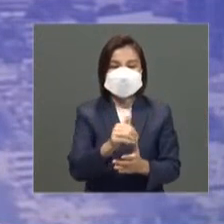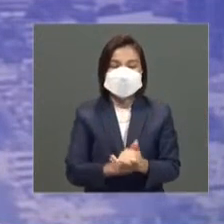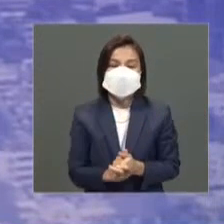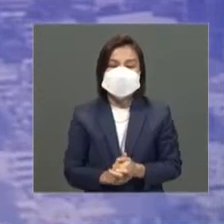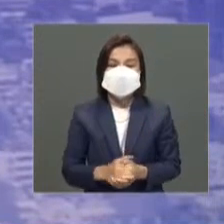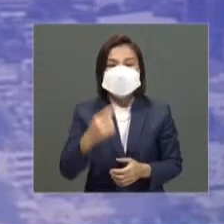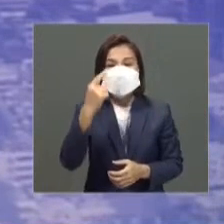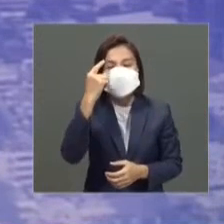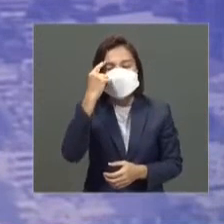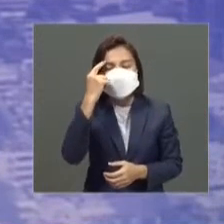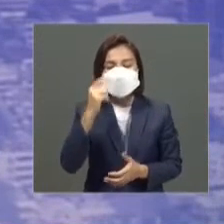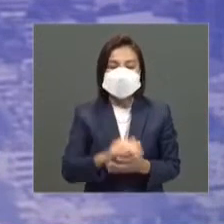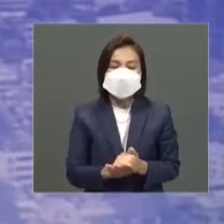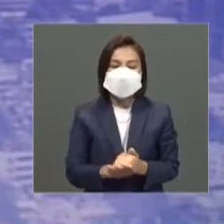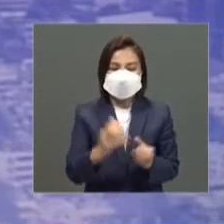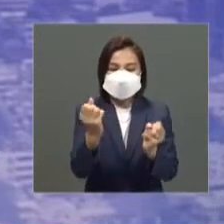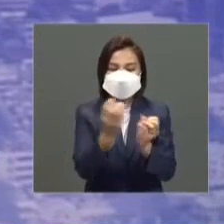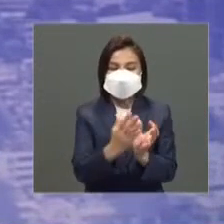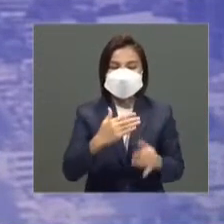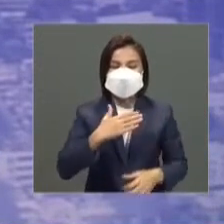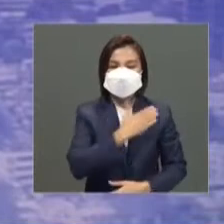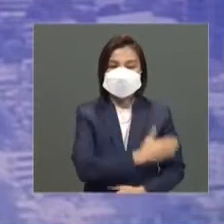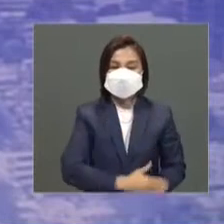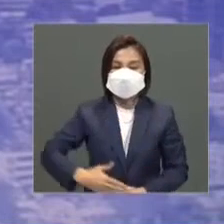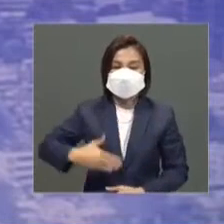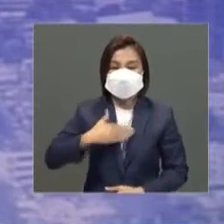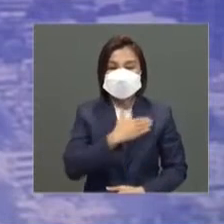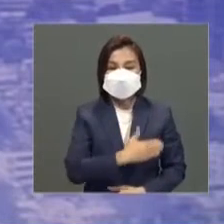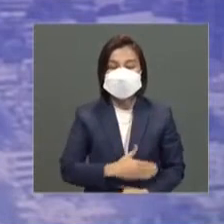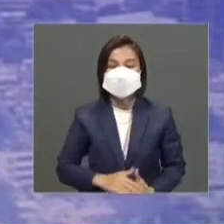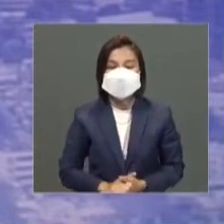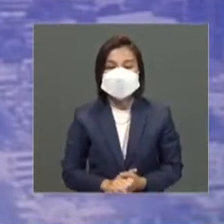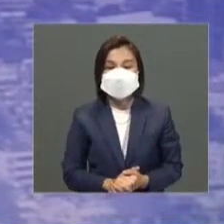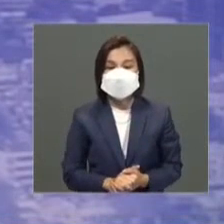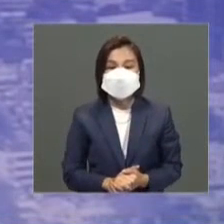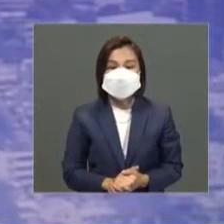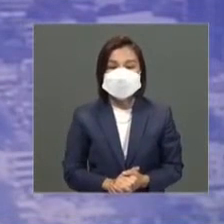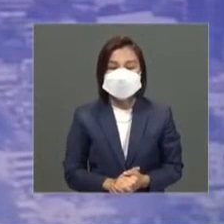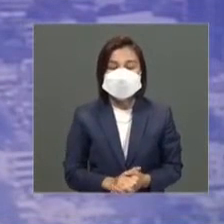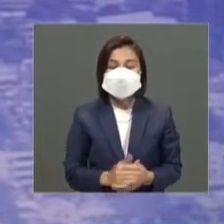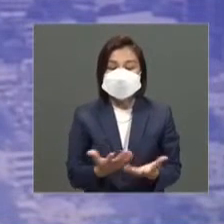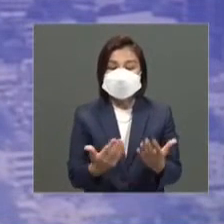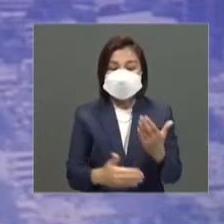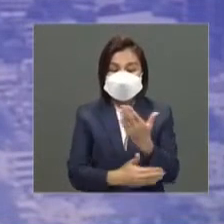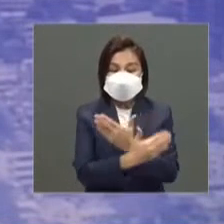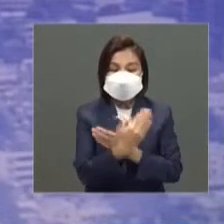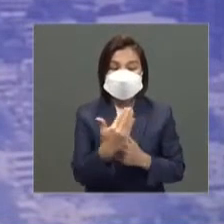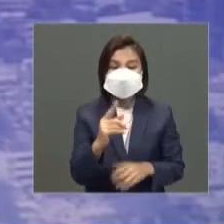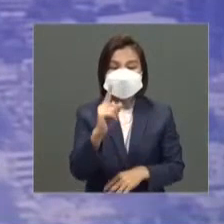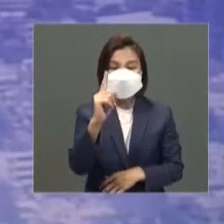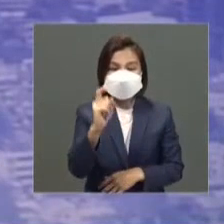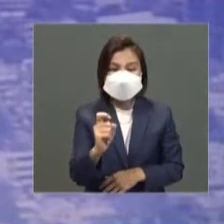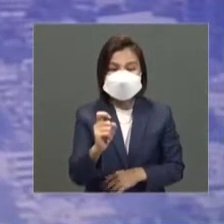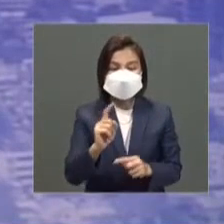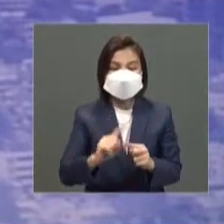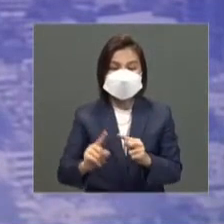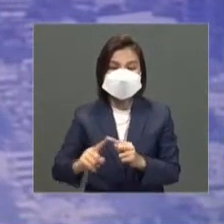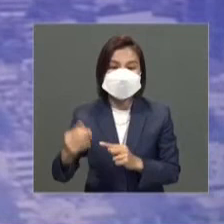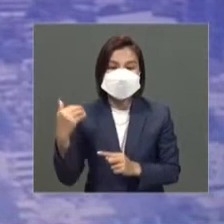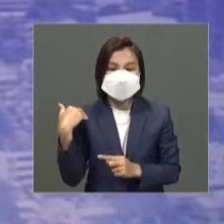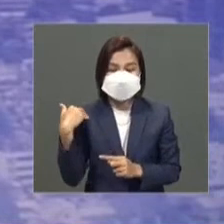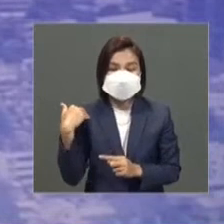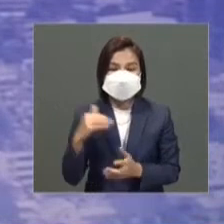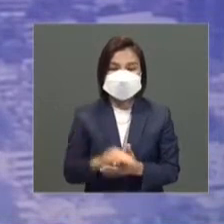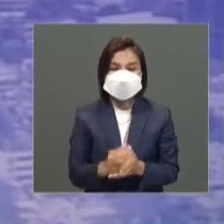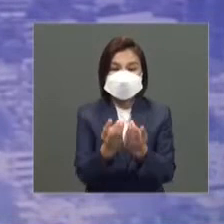ด้วยความเสี่ยงด้านสุขภาพนะครับก็ทำให้มีความเสี่ยงต่อการเสียชีวิตเกิดขึ้นมานะครับทั้งนี้น